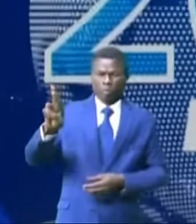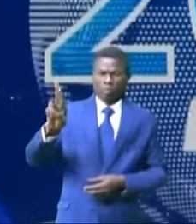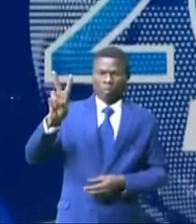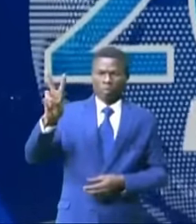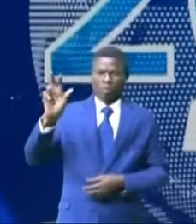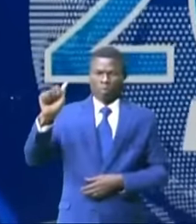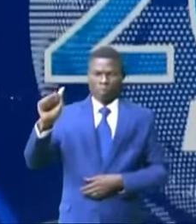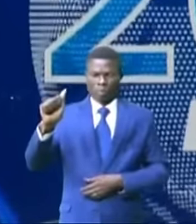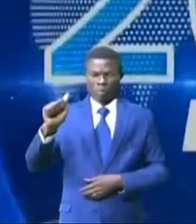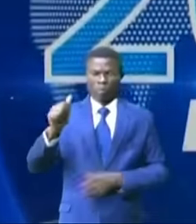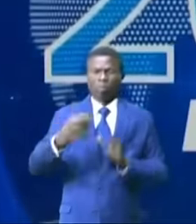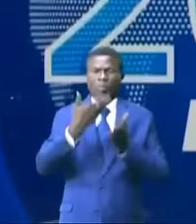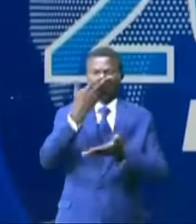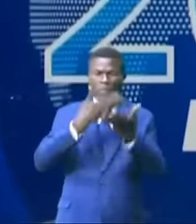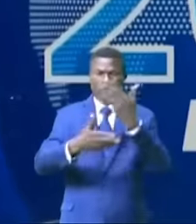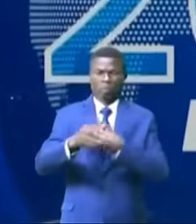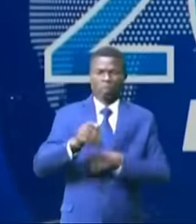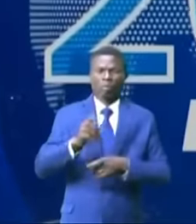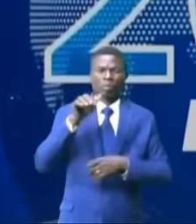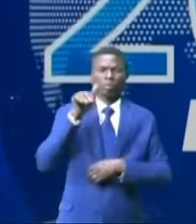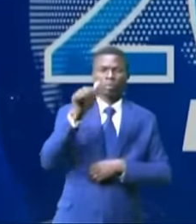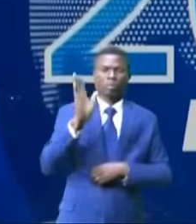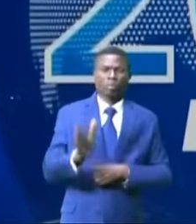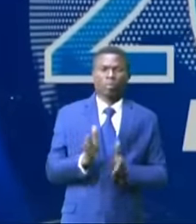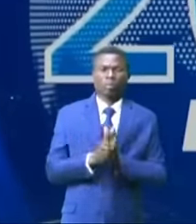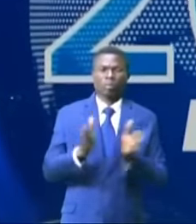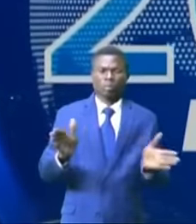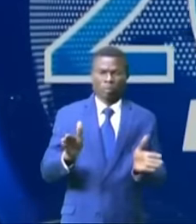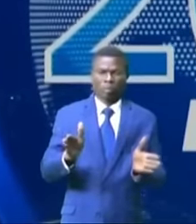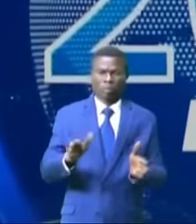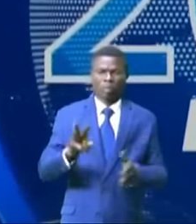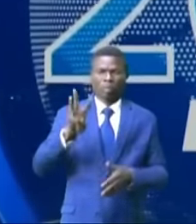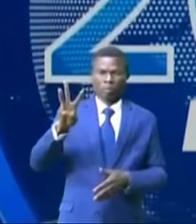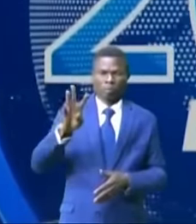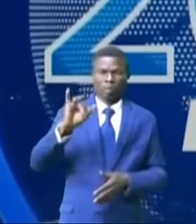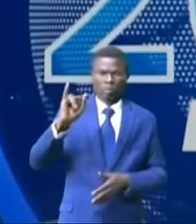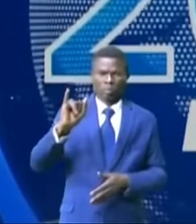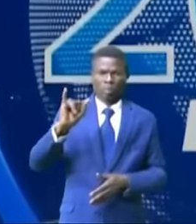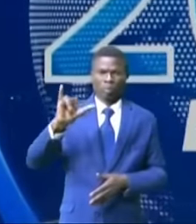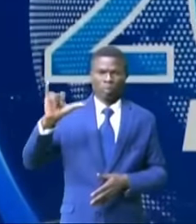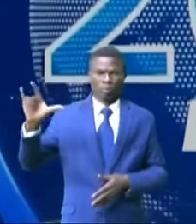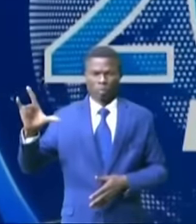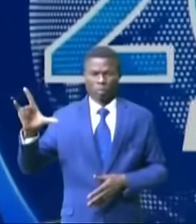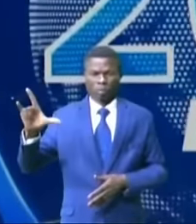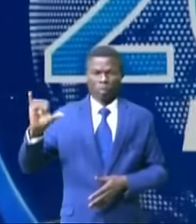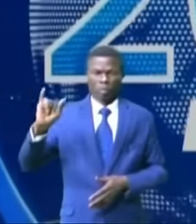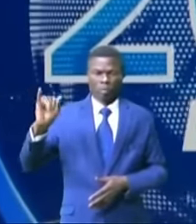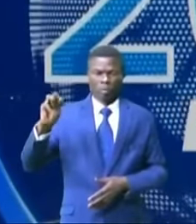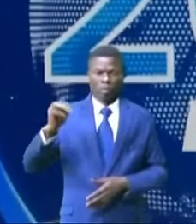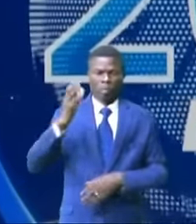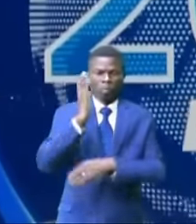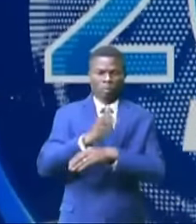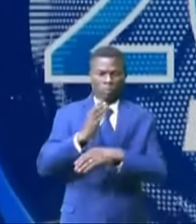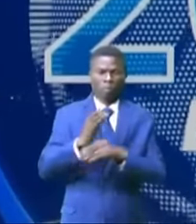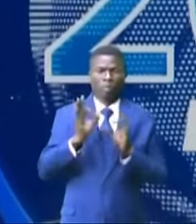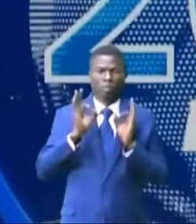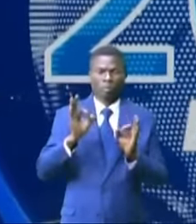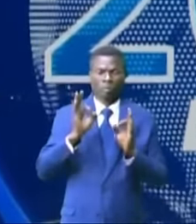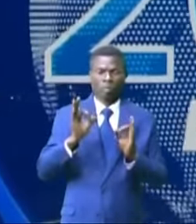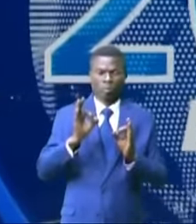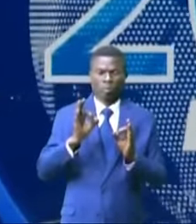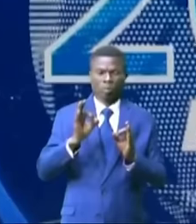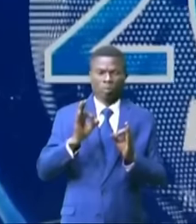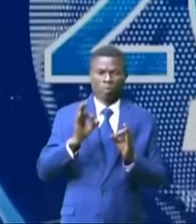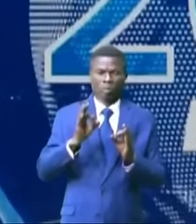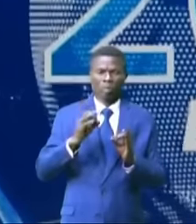RVASA, représentée par son directeur général, William Pambu-Pambu. Le nouveau conseil d'administration a lors